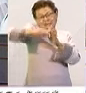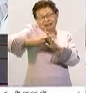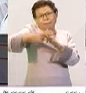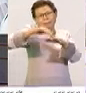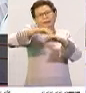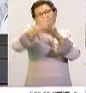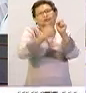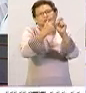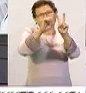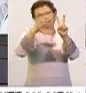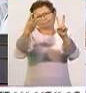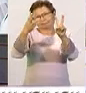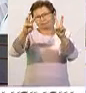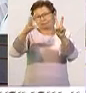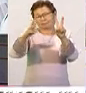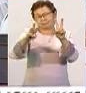pada 2016.